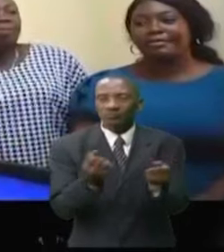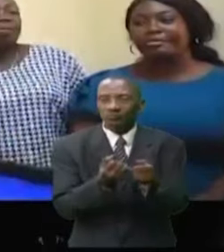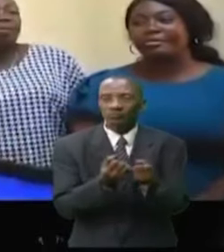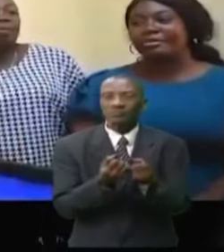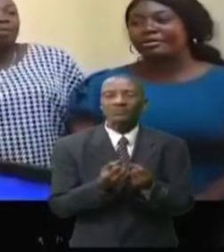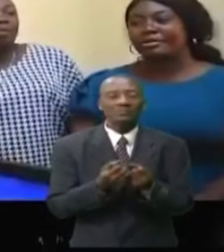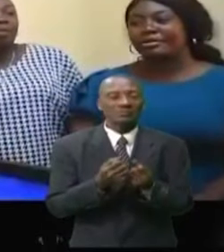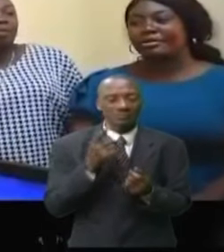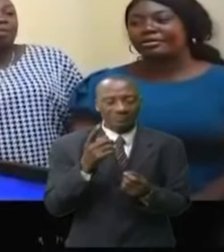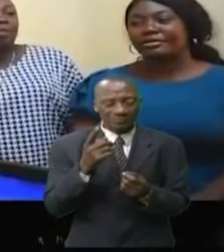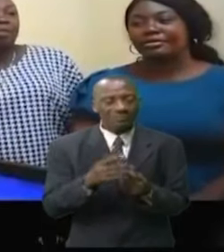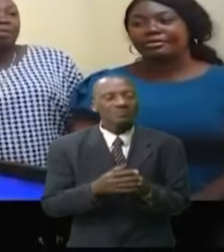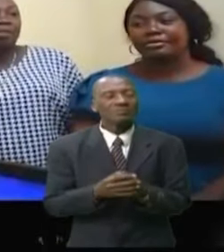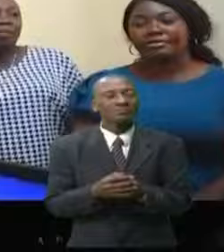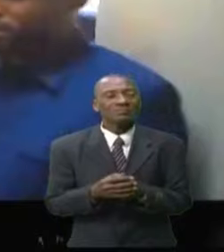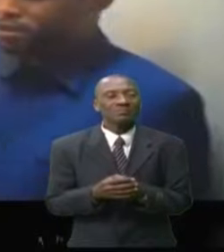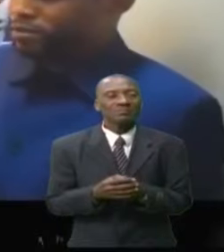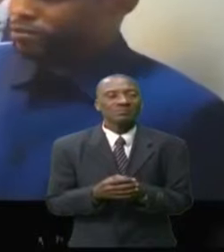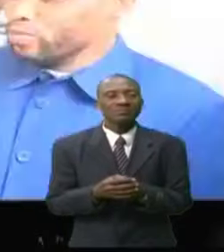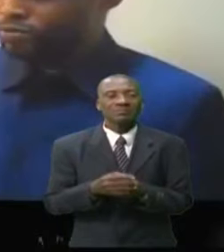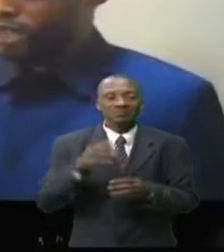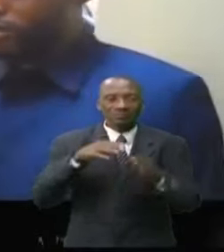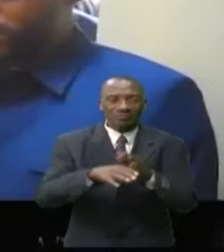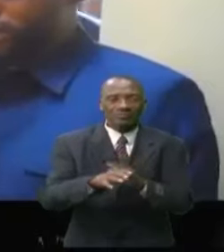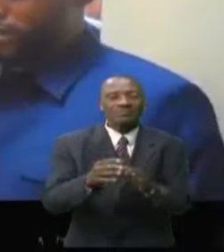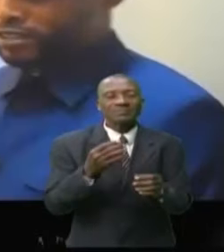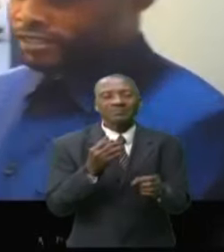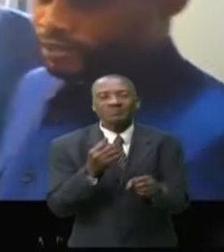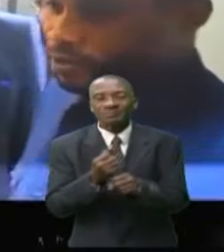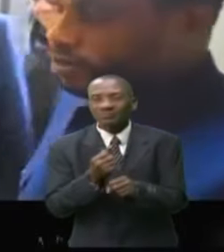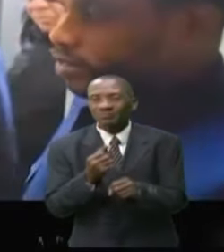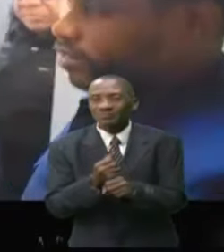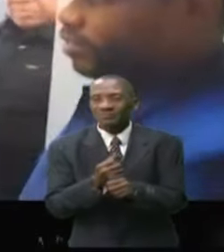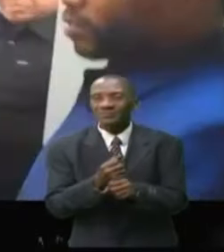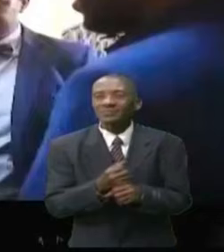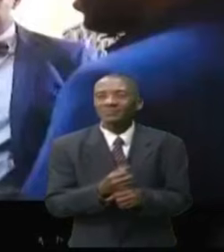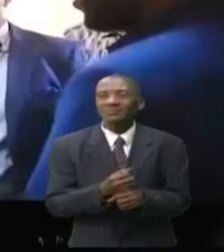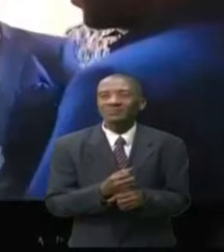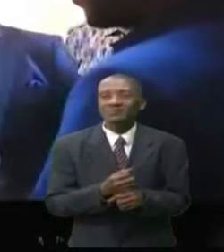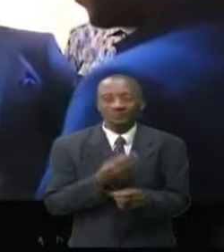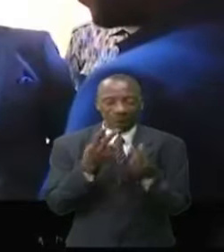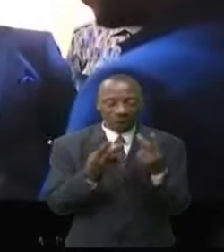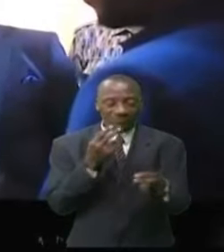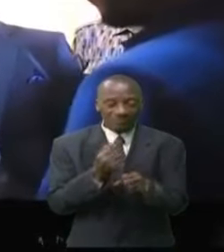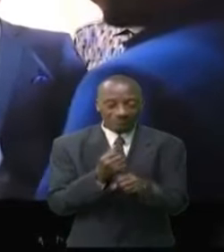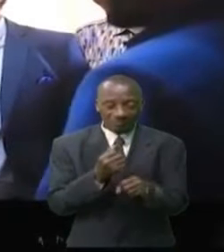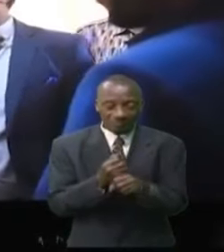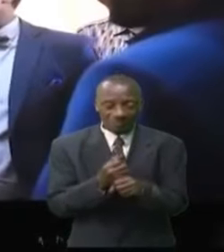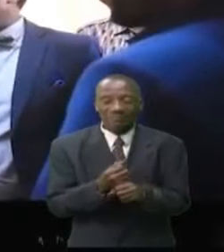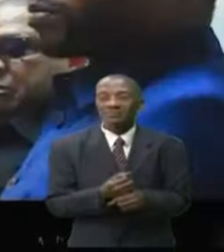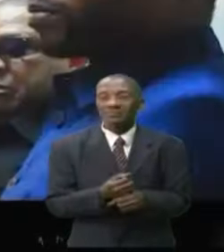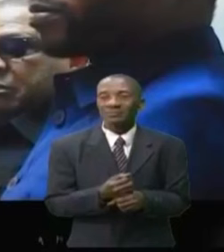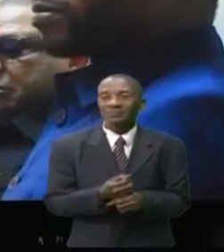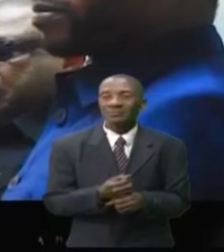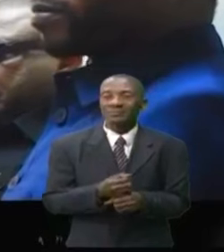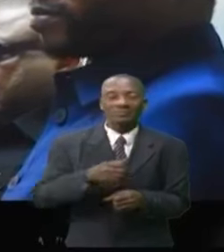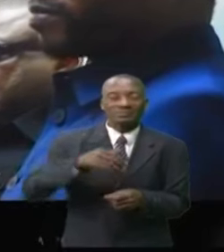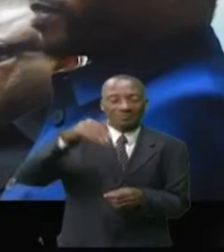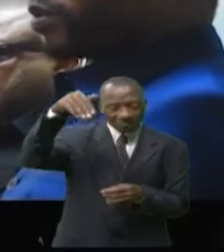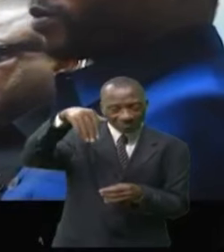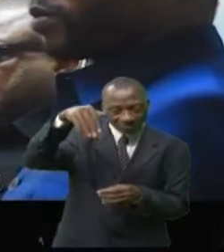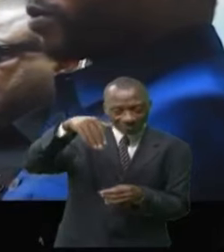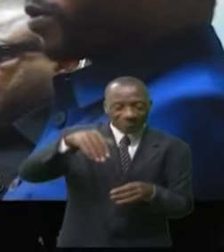c'est mercredi 25 octobre 2023 plus qu'une visite tinérance le président du conseil d'administration du FPC échange